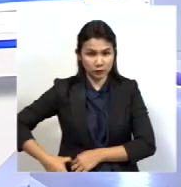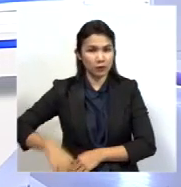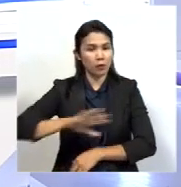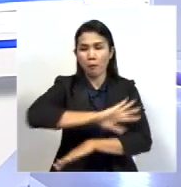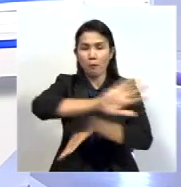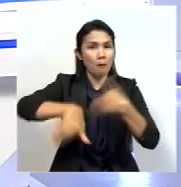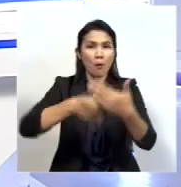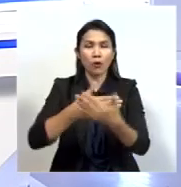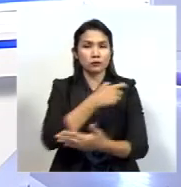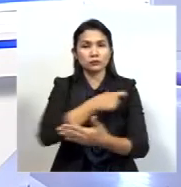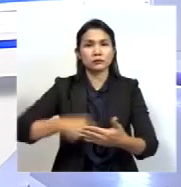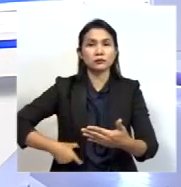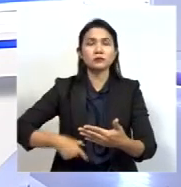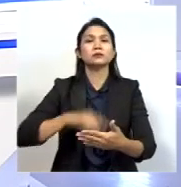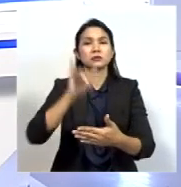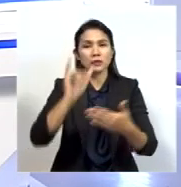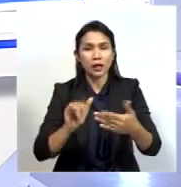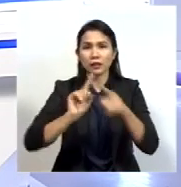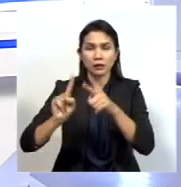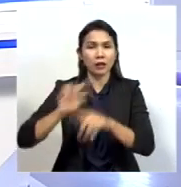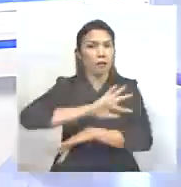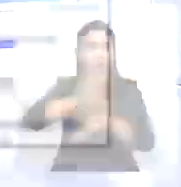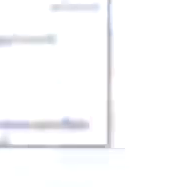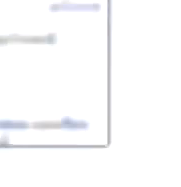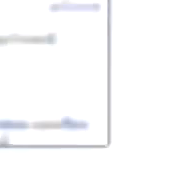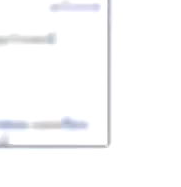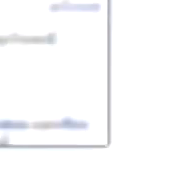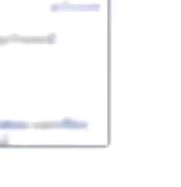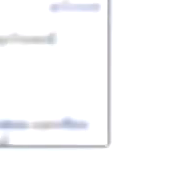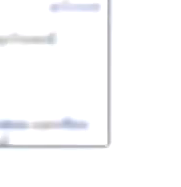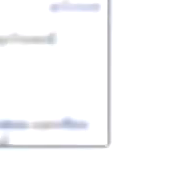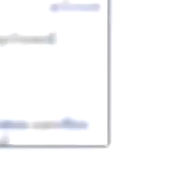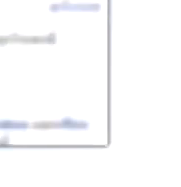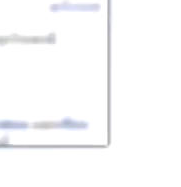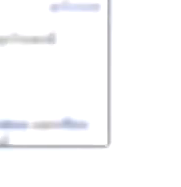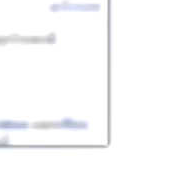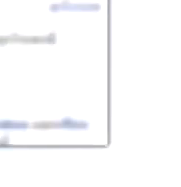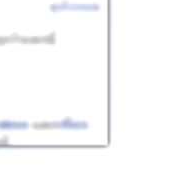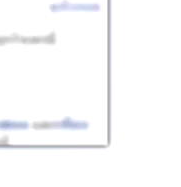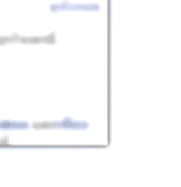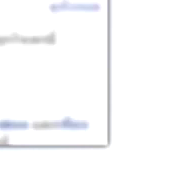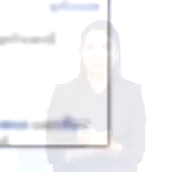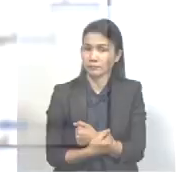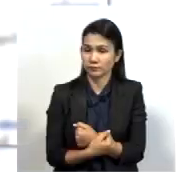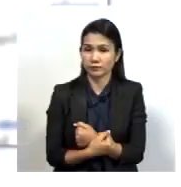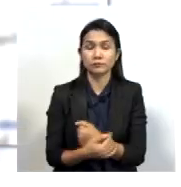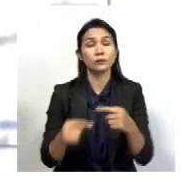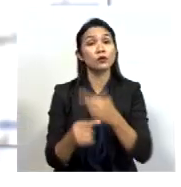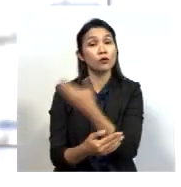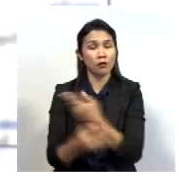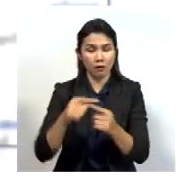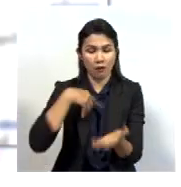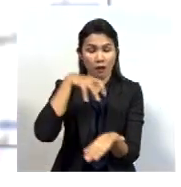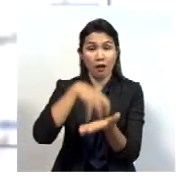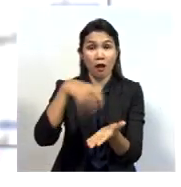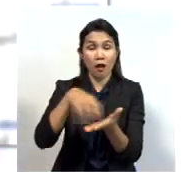มวงศานุวงศ์ค่ะในเพจของนางนฤมลพิญโยสินวัฒน์โฆษกประจำสำนักนายกรัฐมนตรีได้เผยแพร่ข้อมูลของสำนักง